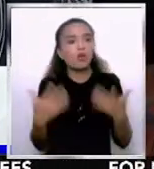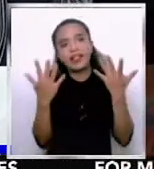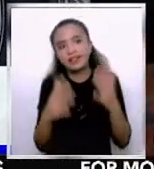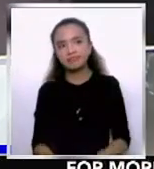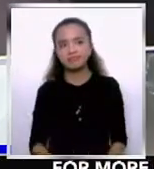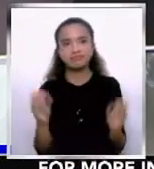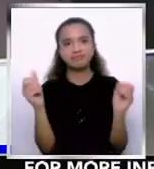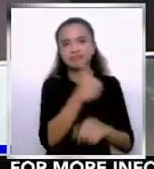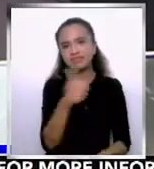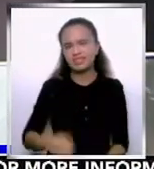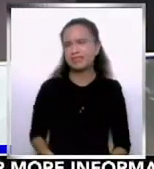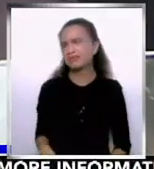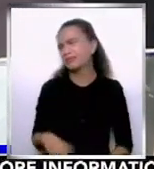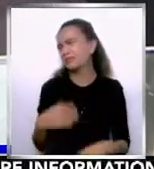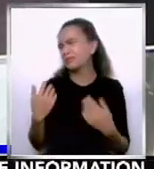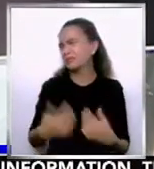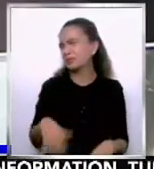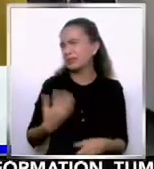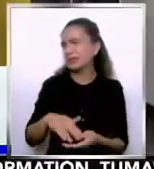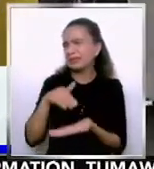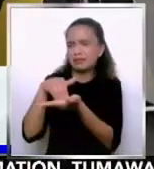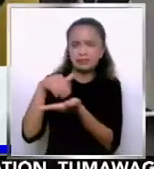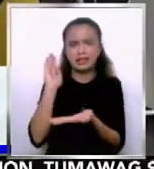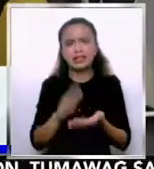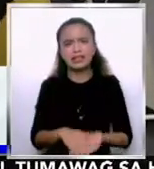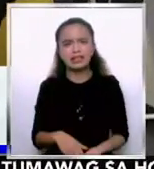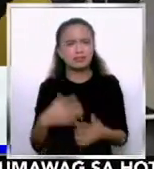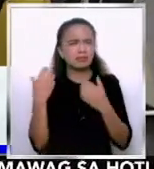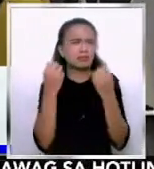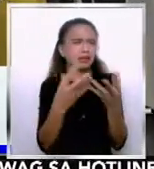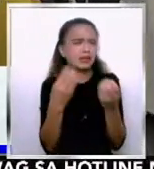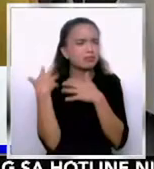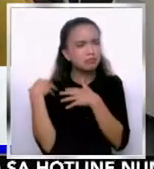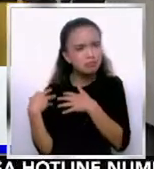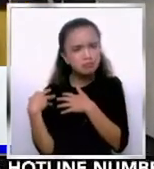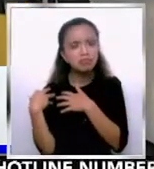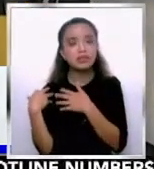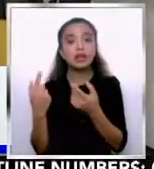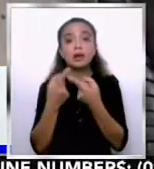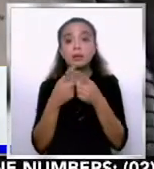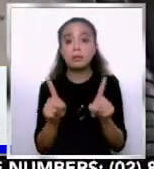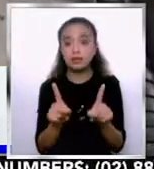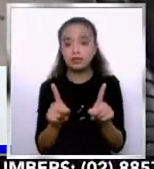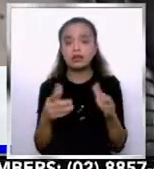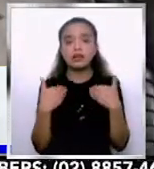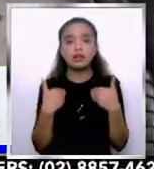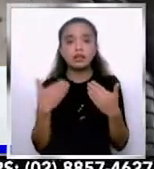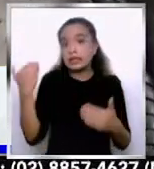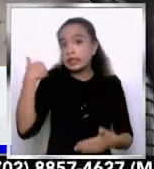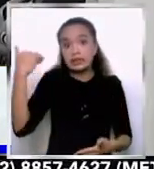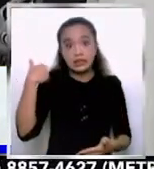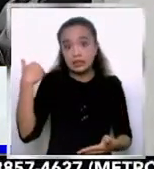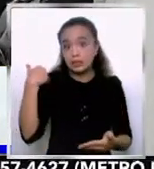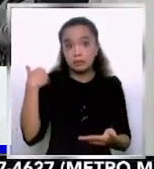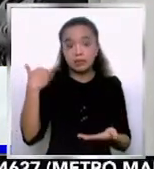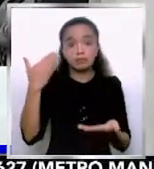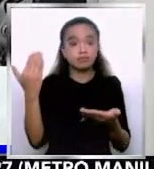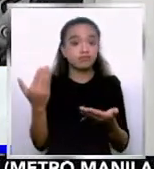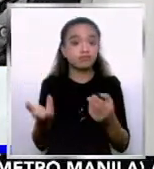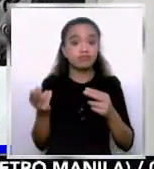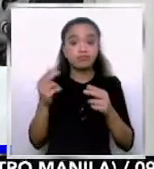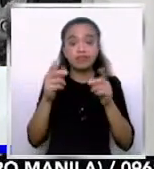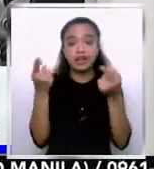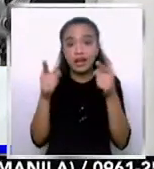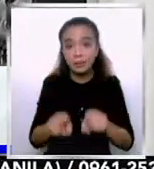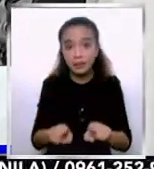sa bulsa. Wala pong hindi umiinda niyan. Pero hindi pa man ipatutupad ang panibagong round ng oil price hike, may